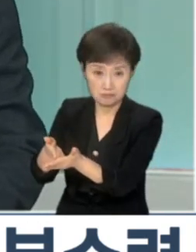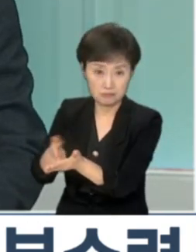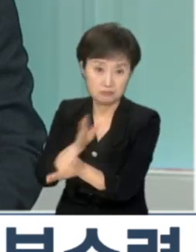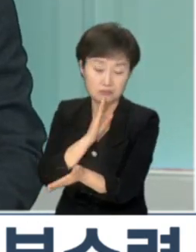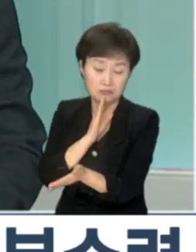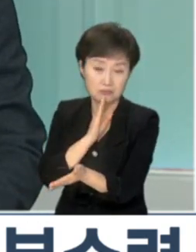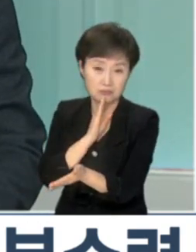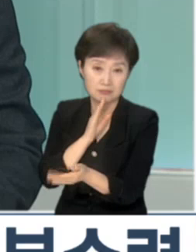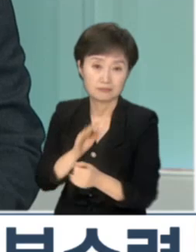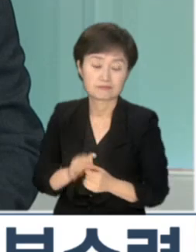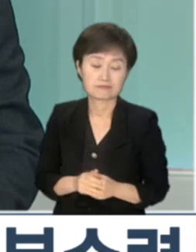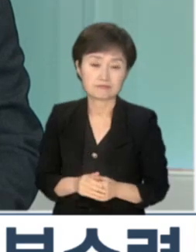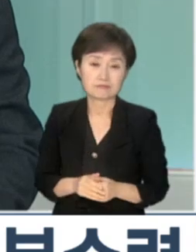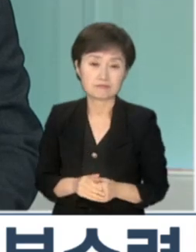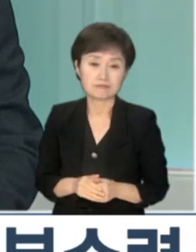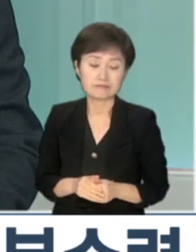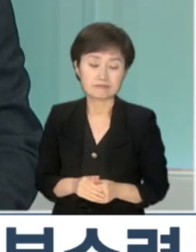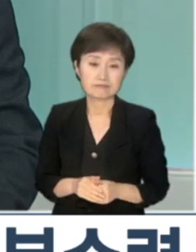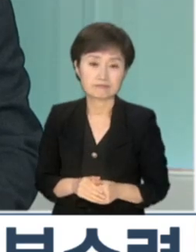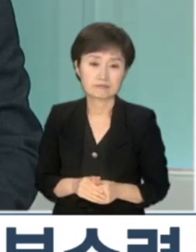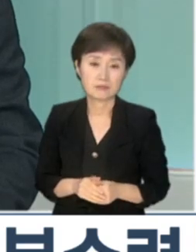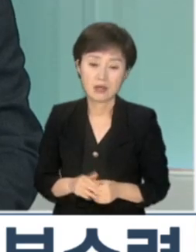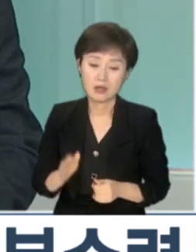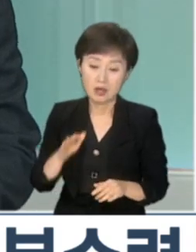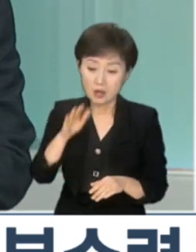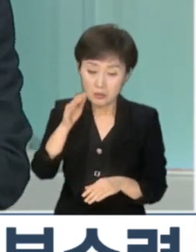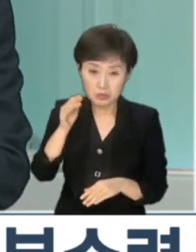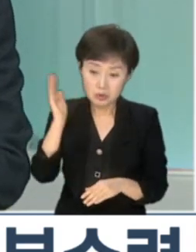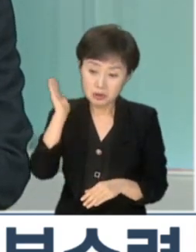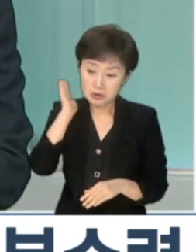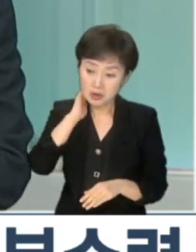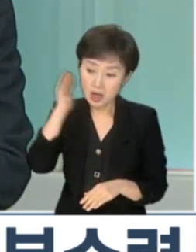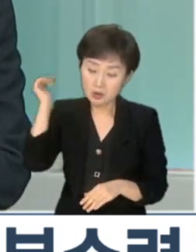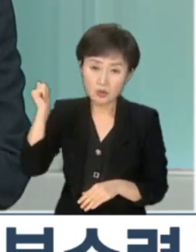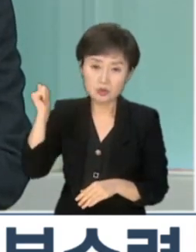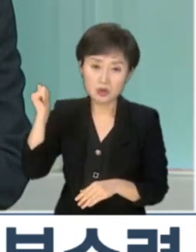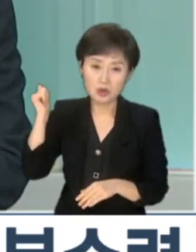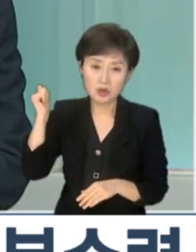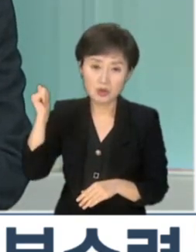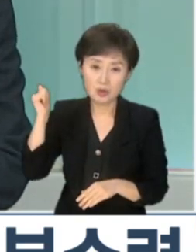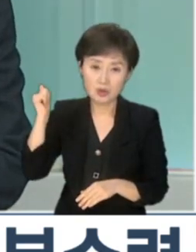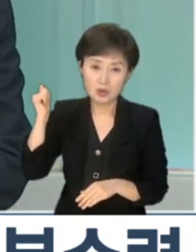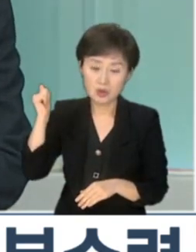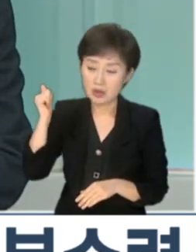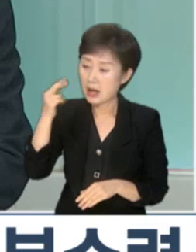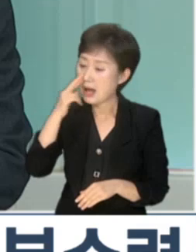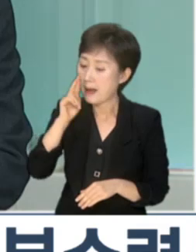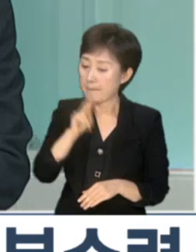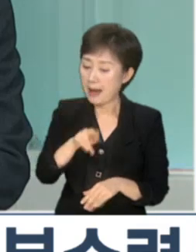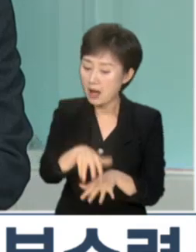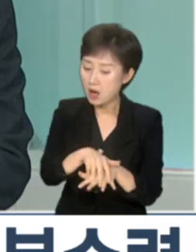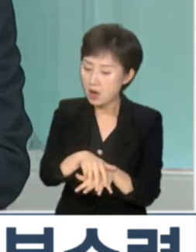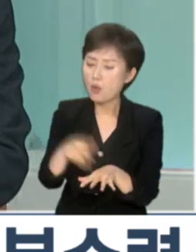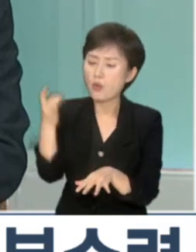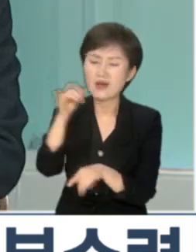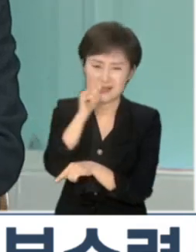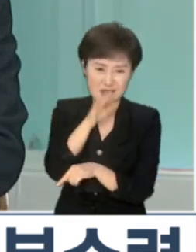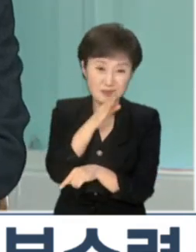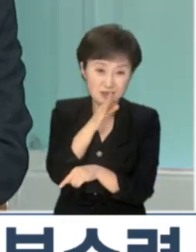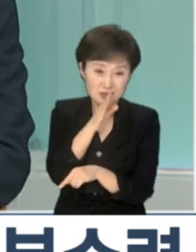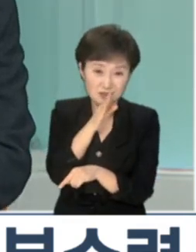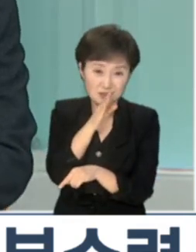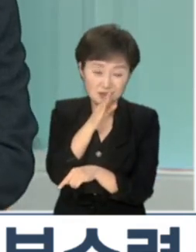계속 몰아붙였지만은 그 대통령은 이 정권이라는 것은 탄생하면서 측근이 생기기 마련입니다. 근데